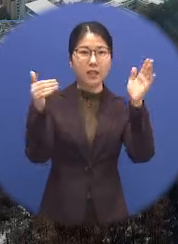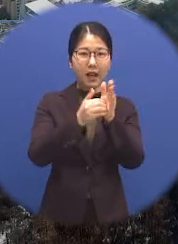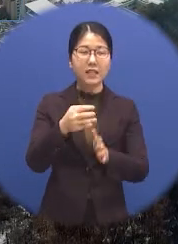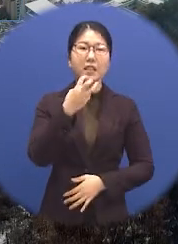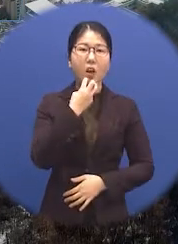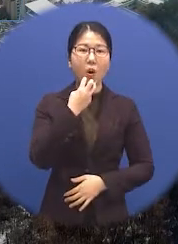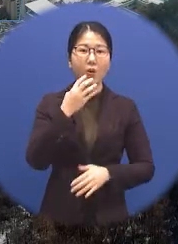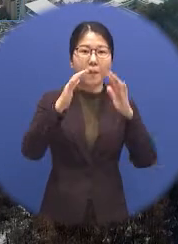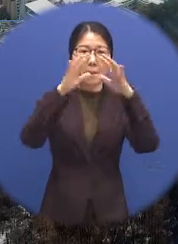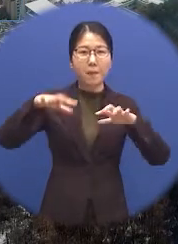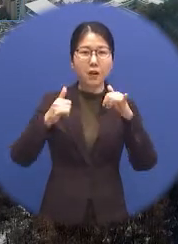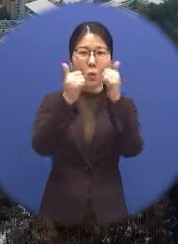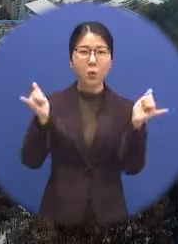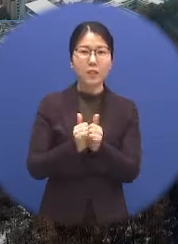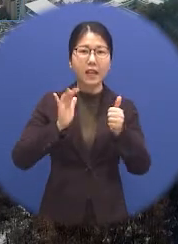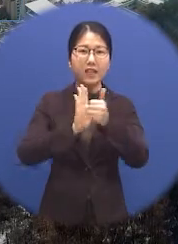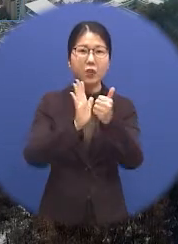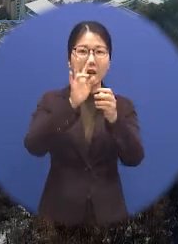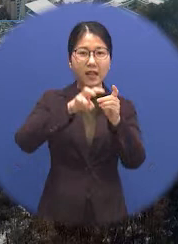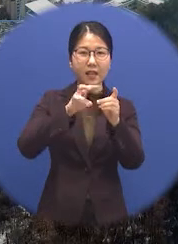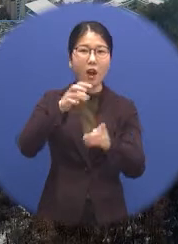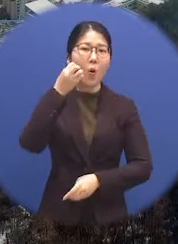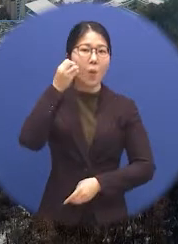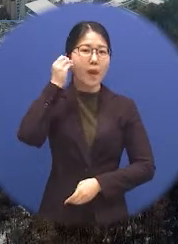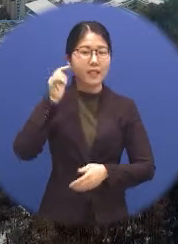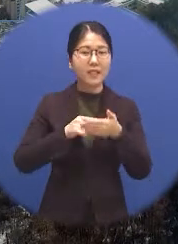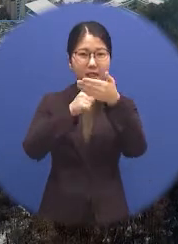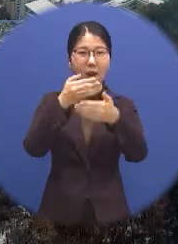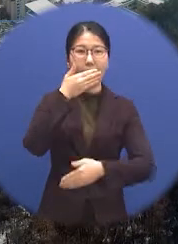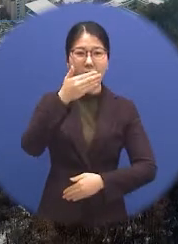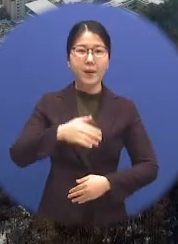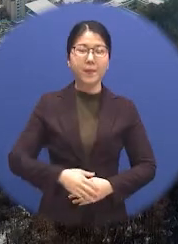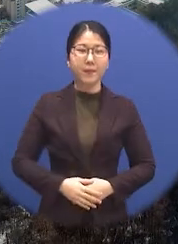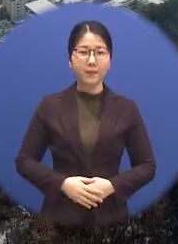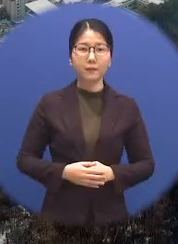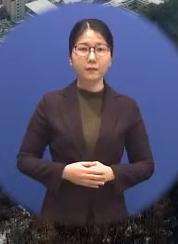서울시 마을공동체 종합지원센터 홈페이지를 통해 신청하실 수 있습니다.